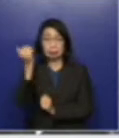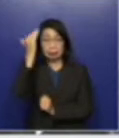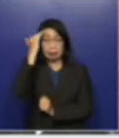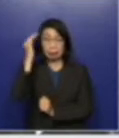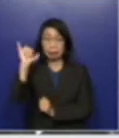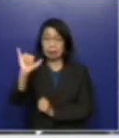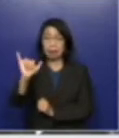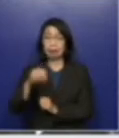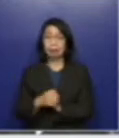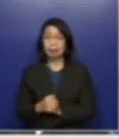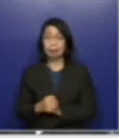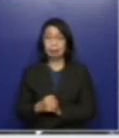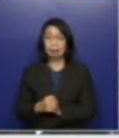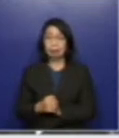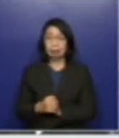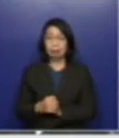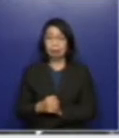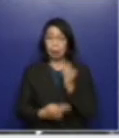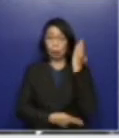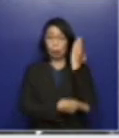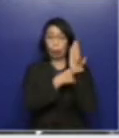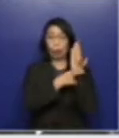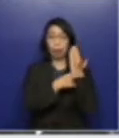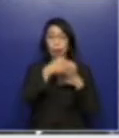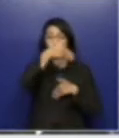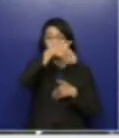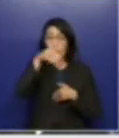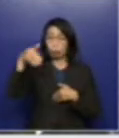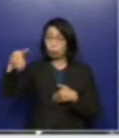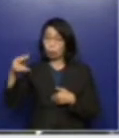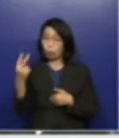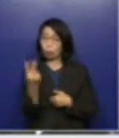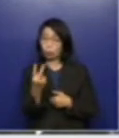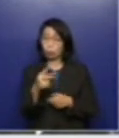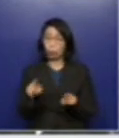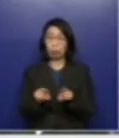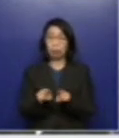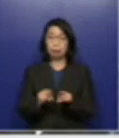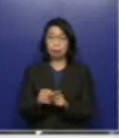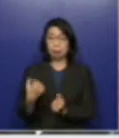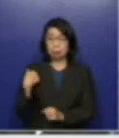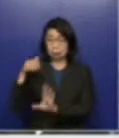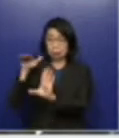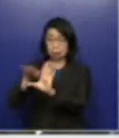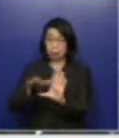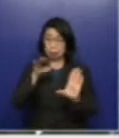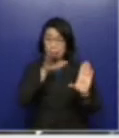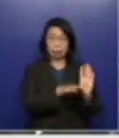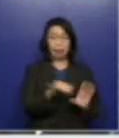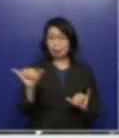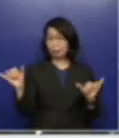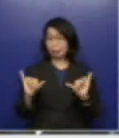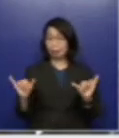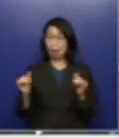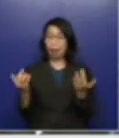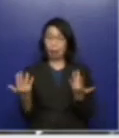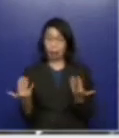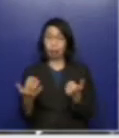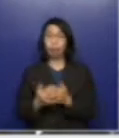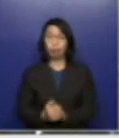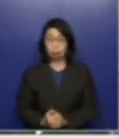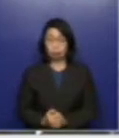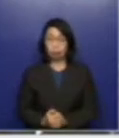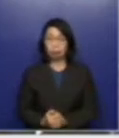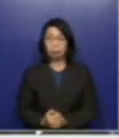ามเงื่อนไขเนี่ยยังไม่ได้ขึ้นทะเบียนกำลังรอขึ้นทะเบียนอยู่ในขั้นตอนการขอขึ้นทะเบียน